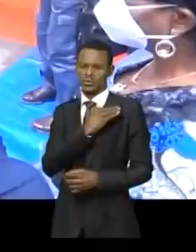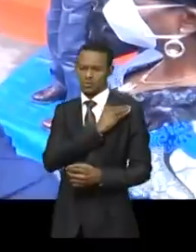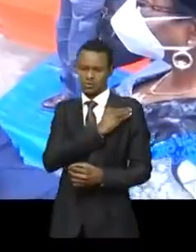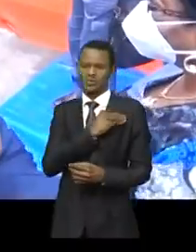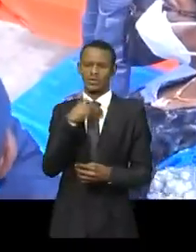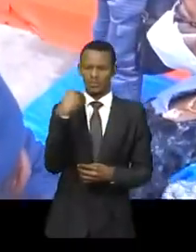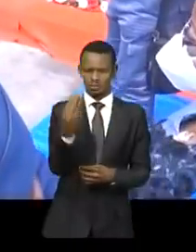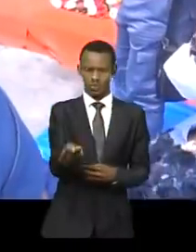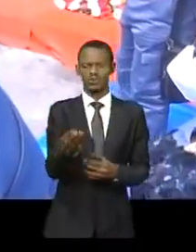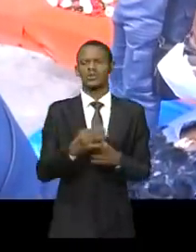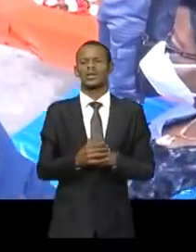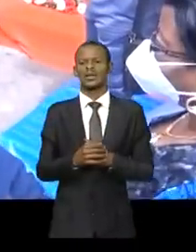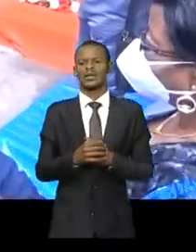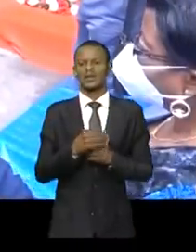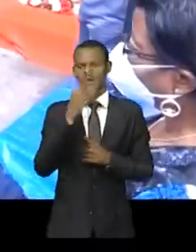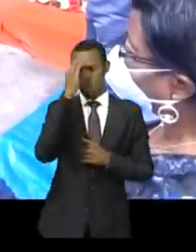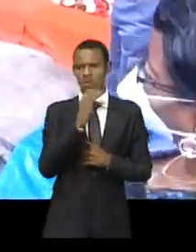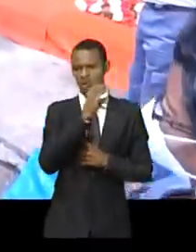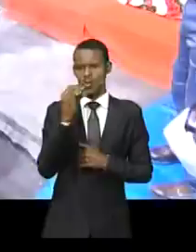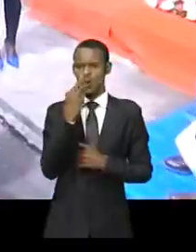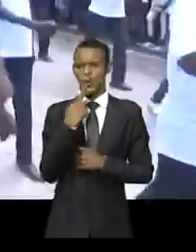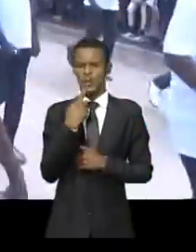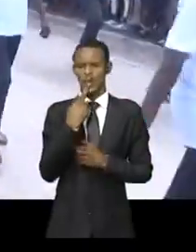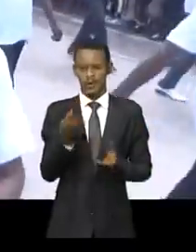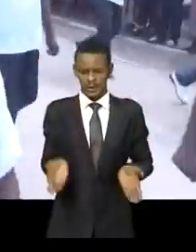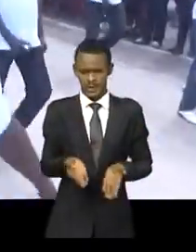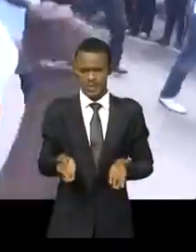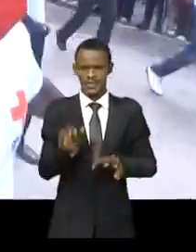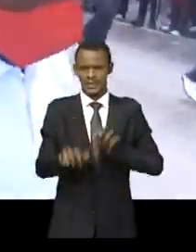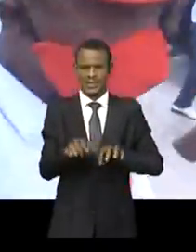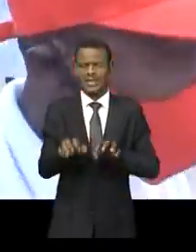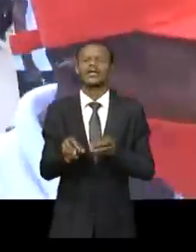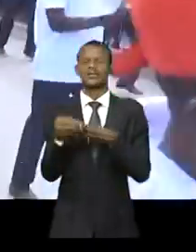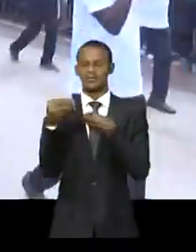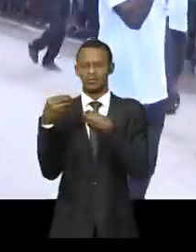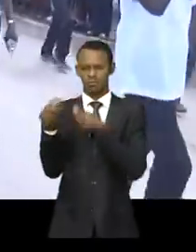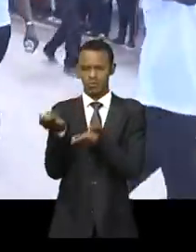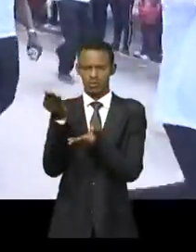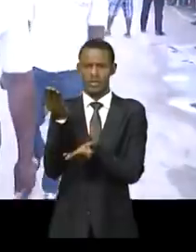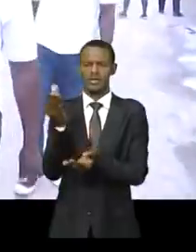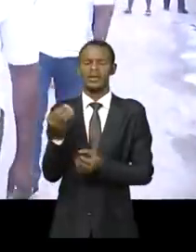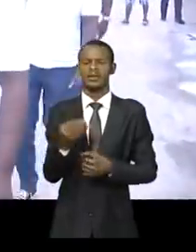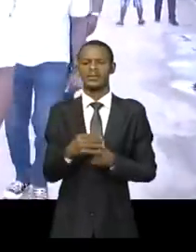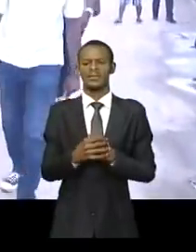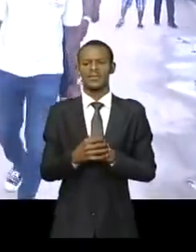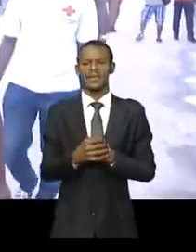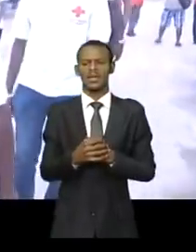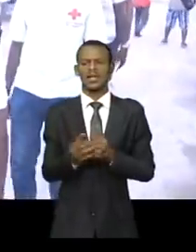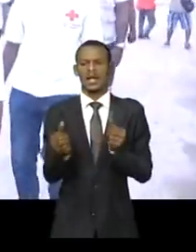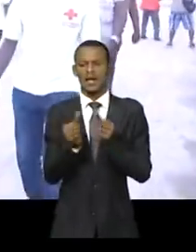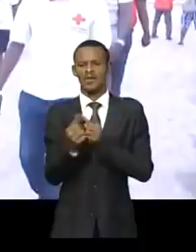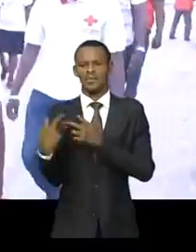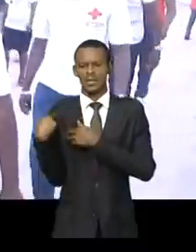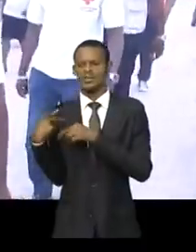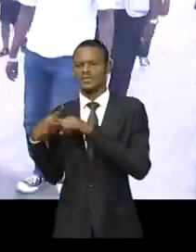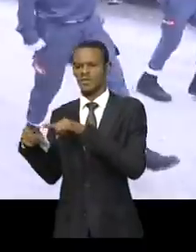RDC, suivi de la démonstration des forces vives des volontaires de toutes les 24 communes de la ville de Kinshasa. Pour